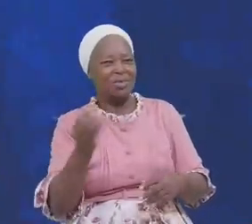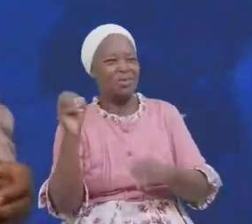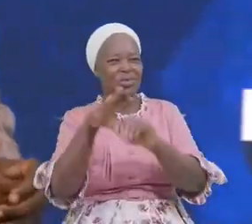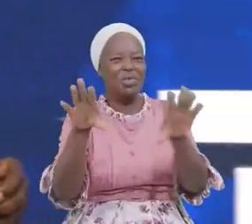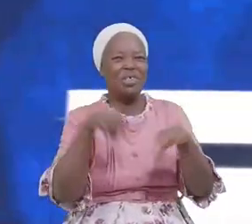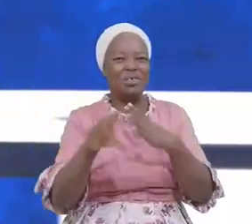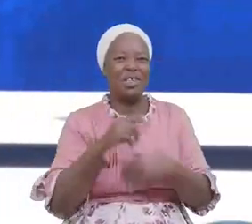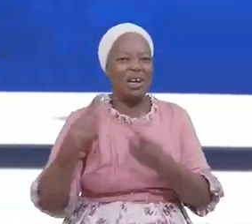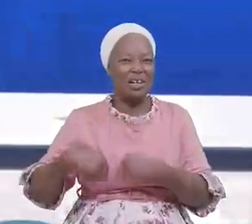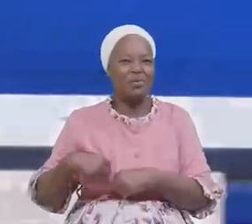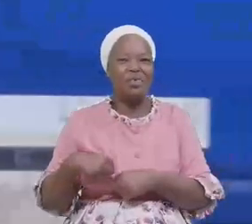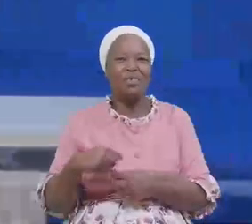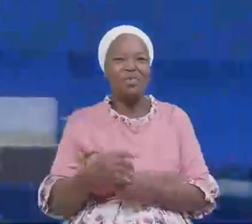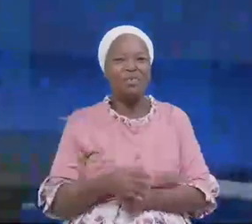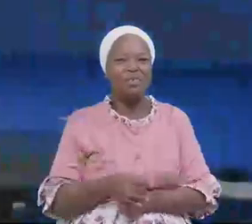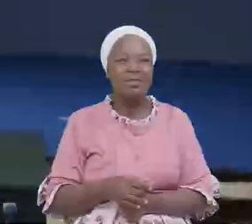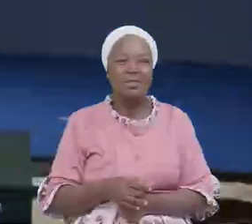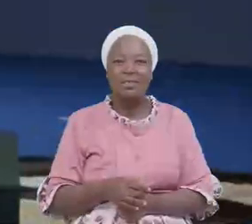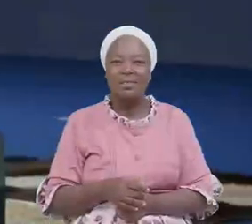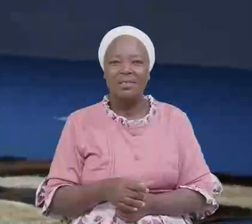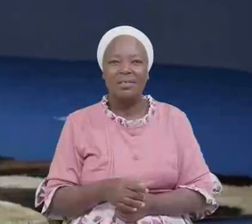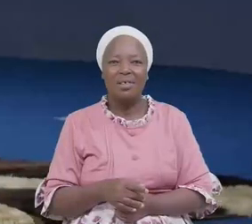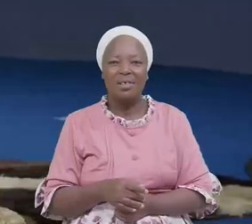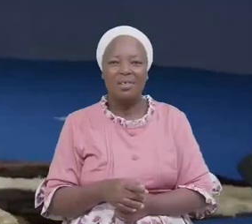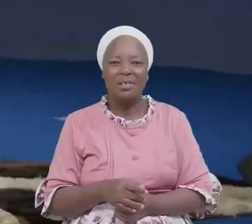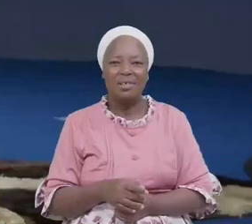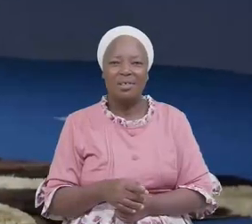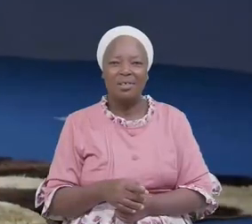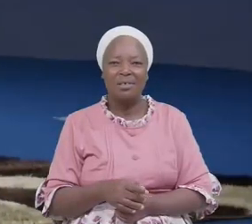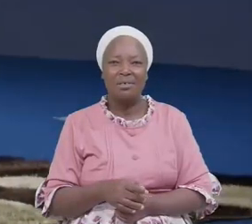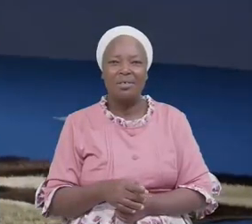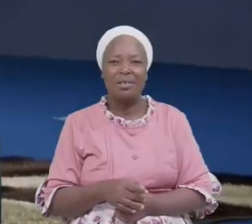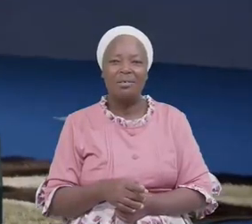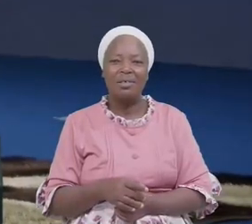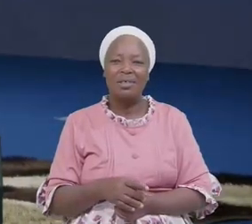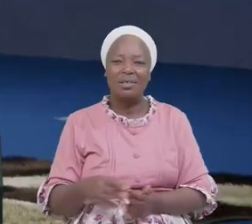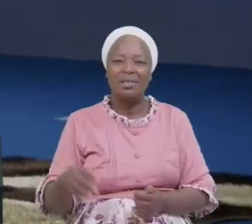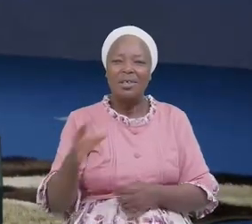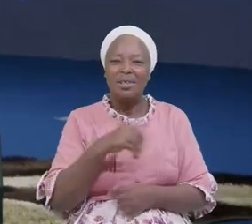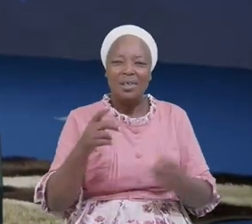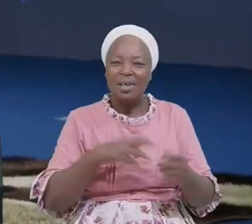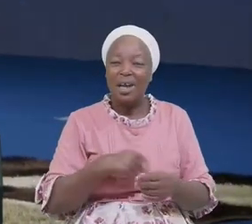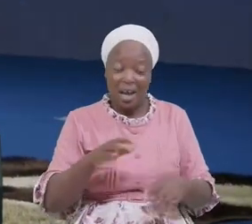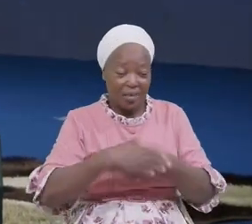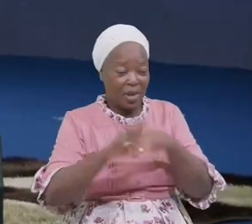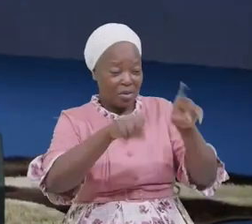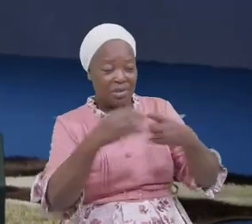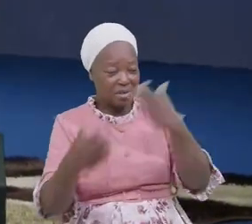complètement confus. Pourquoi? Parce que la lumière de Christ n'a pas encore brillé dans leurs ténèbres, dans leurs fosses. Après s'être